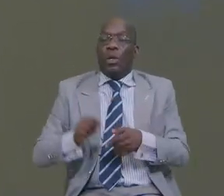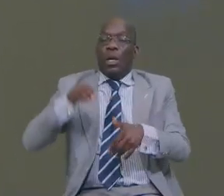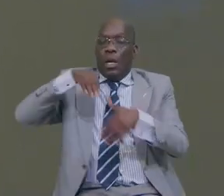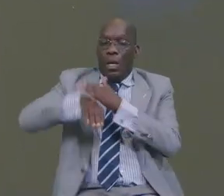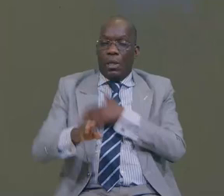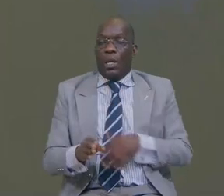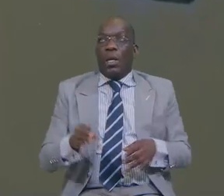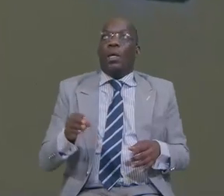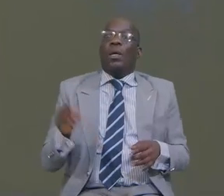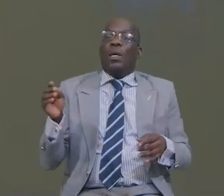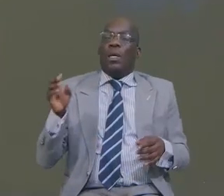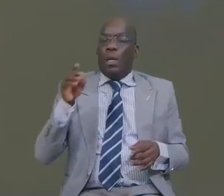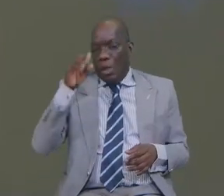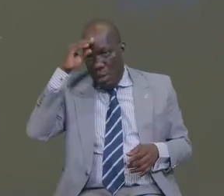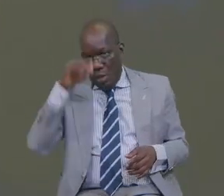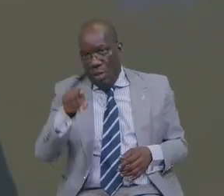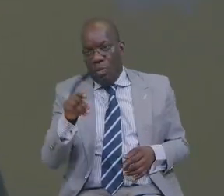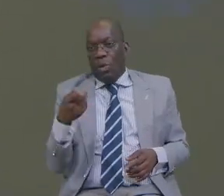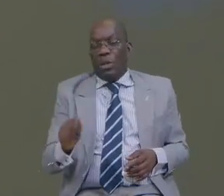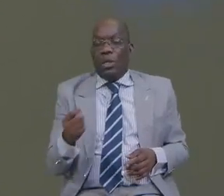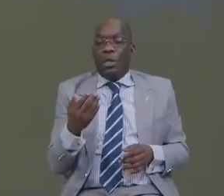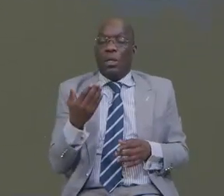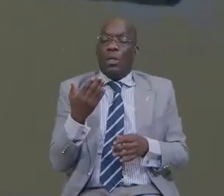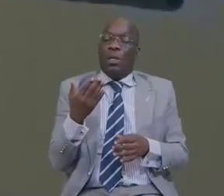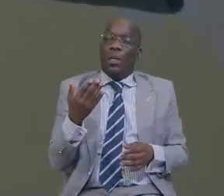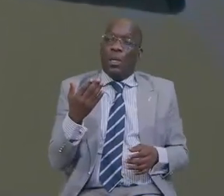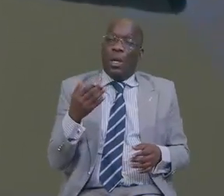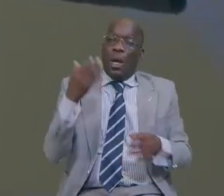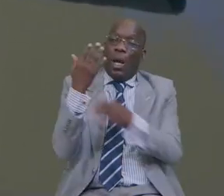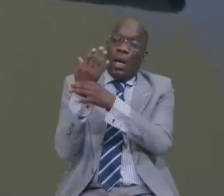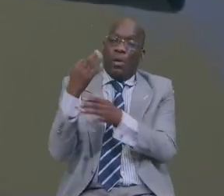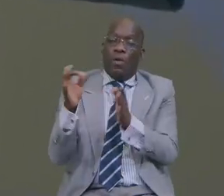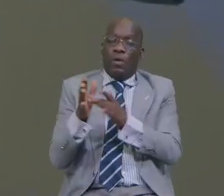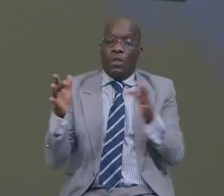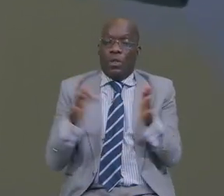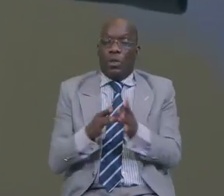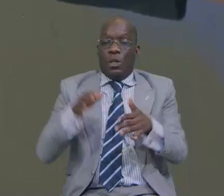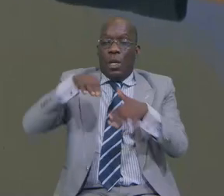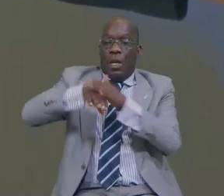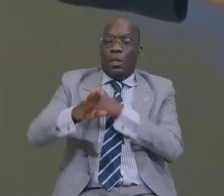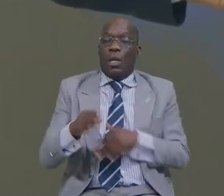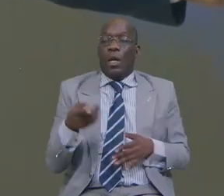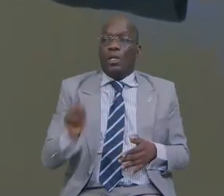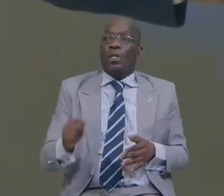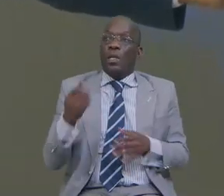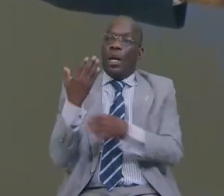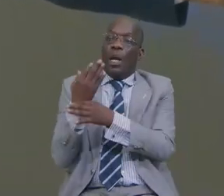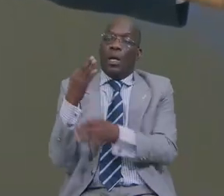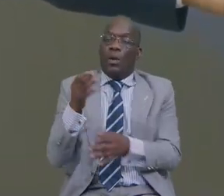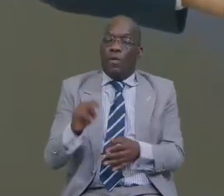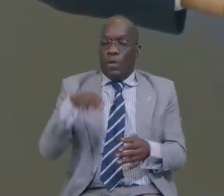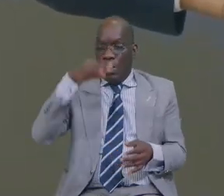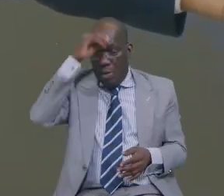lui. Les mains de Jésus, entrant dans ses mains, le corps de